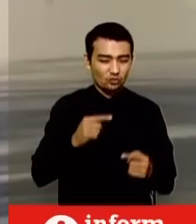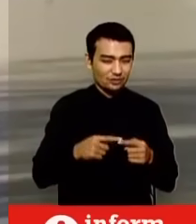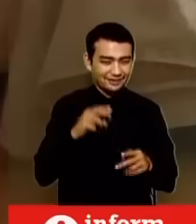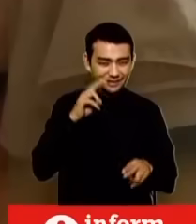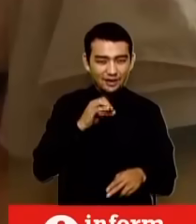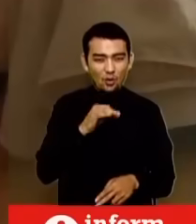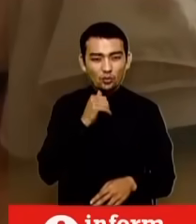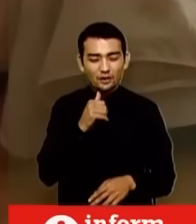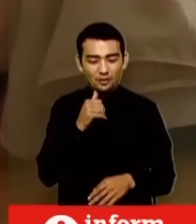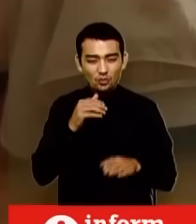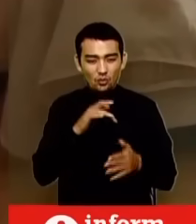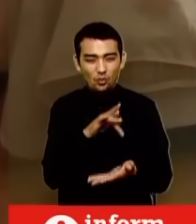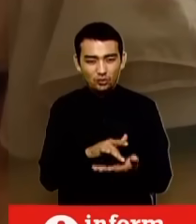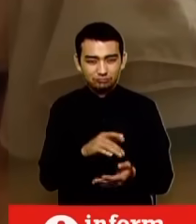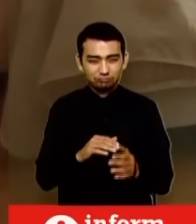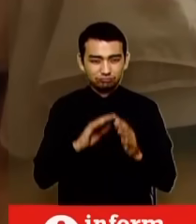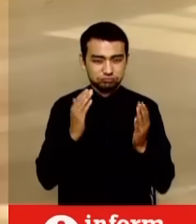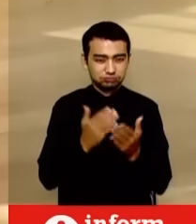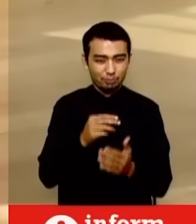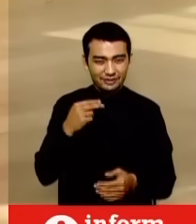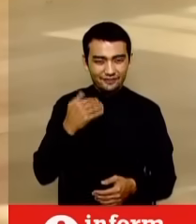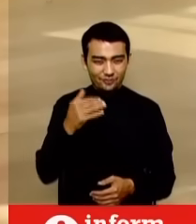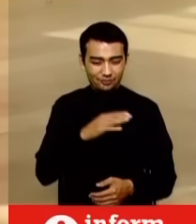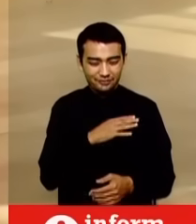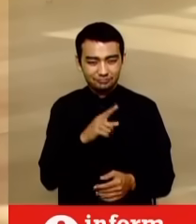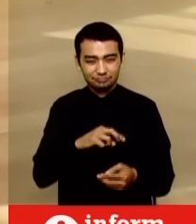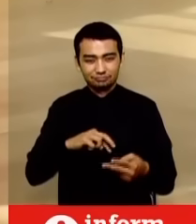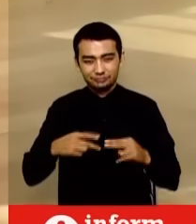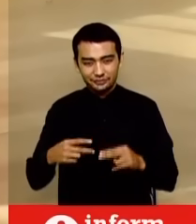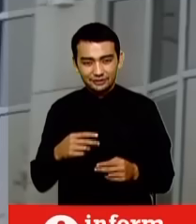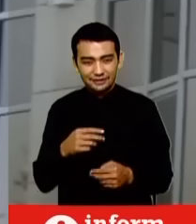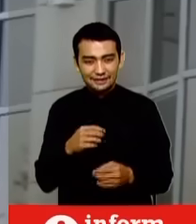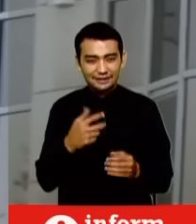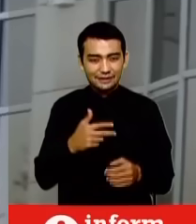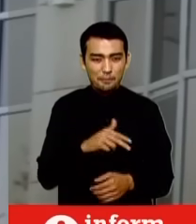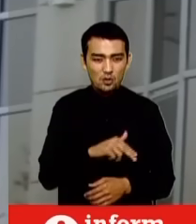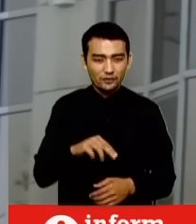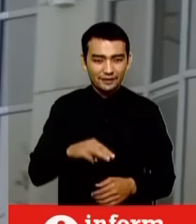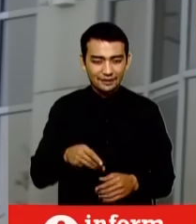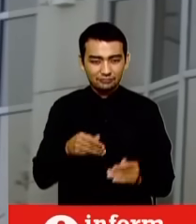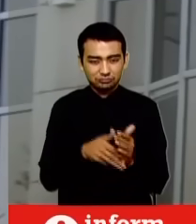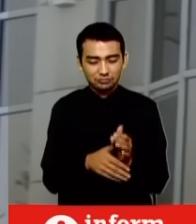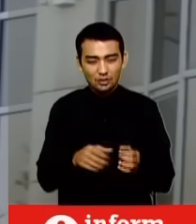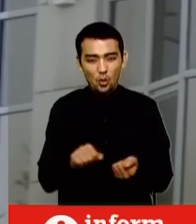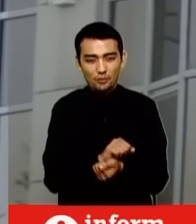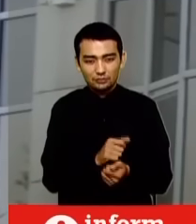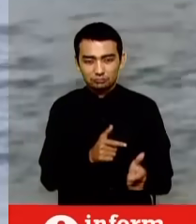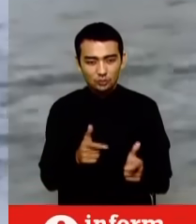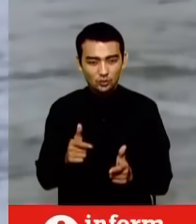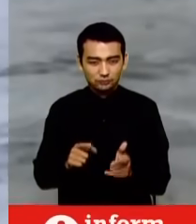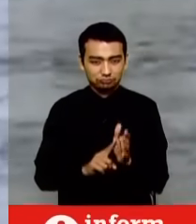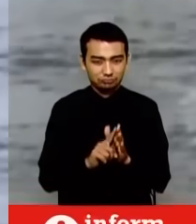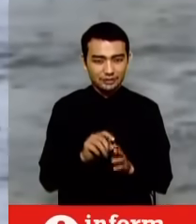қаласындағы ғимарат 60 орынға арналған оңалту орталығы болып жабдықталады. Бүгінде 30 миллион теңгеге жобалық сметалық құжаттамасы әзірленіп